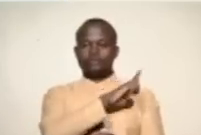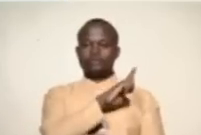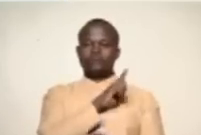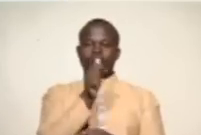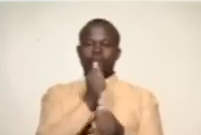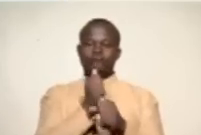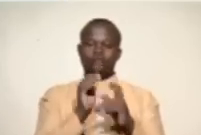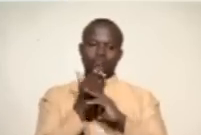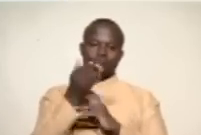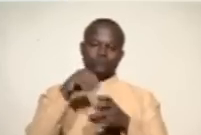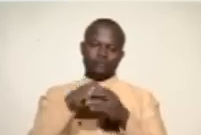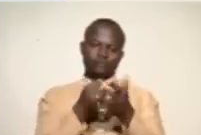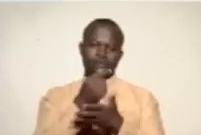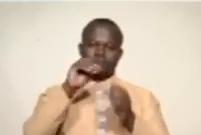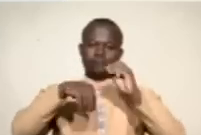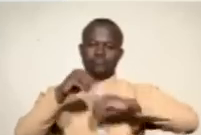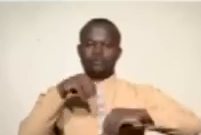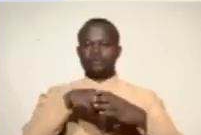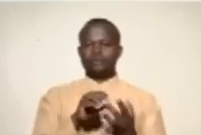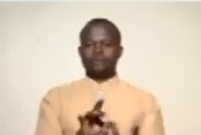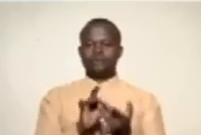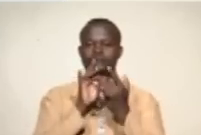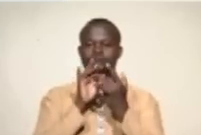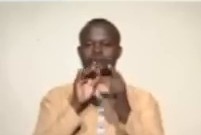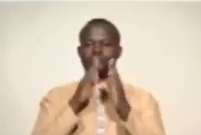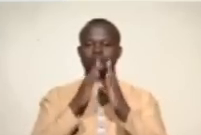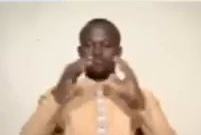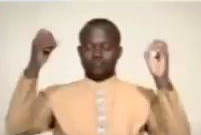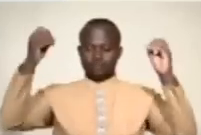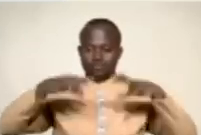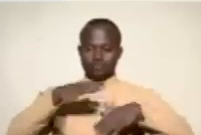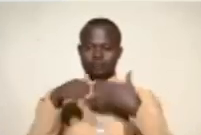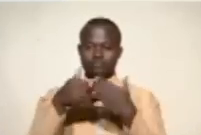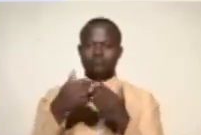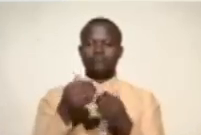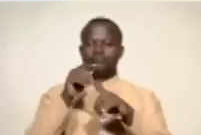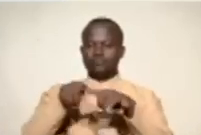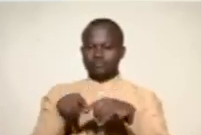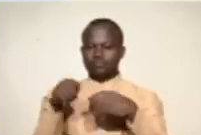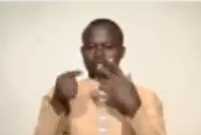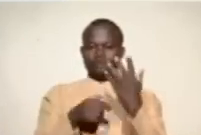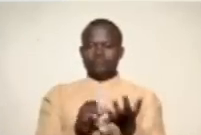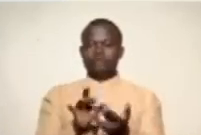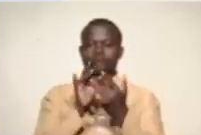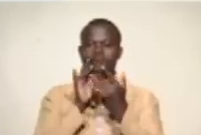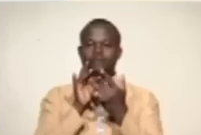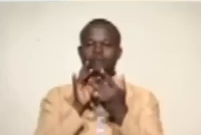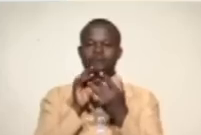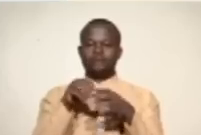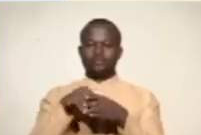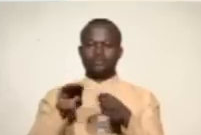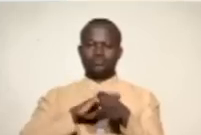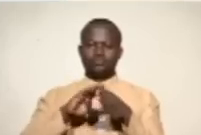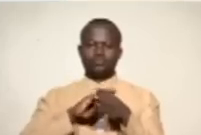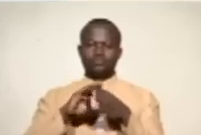y'umurimo binyuze mu kubyaza umusaruro umwihariko w'umujyi wa Kigali ushingiye by'umwihariko ku